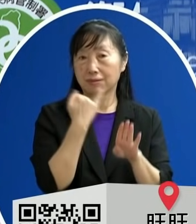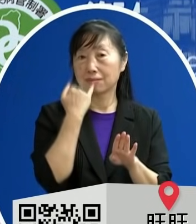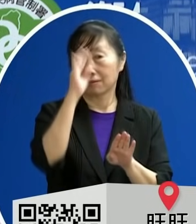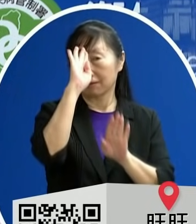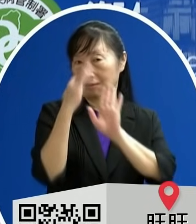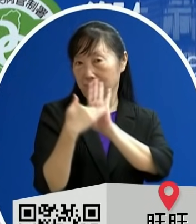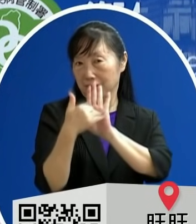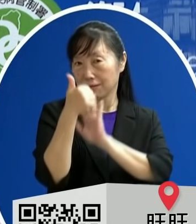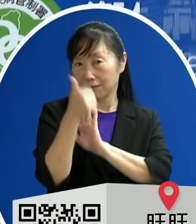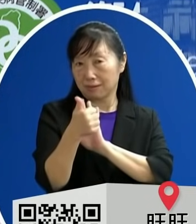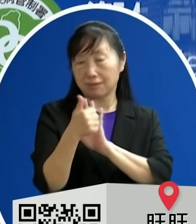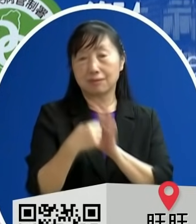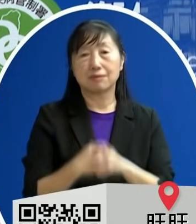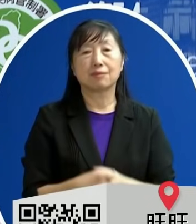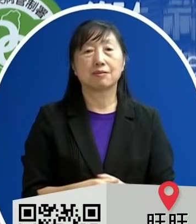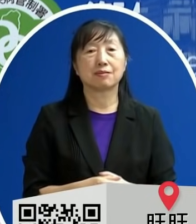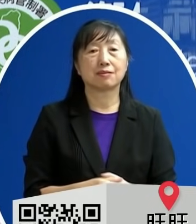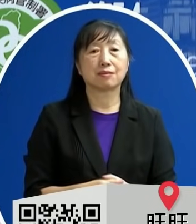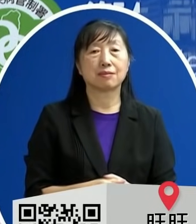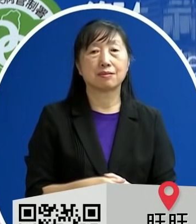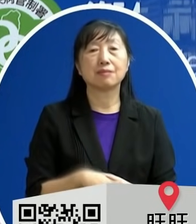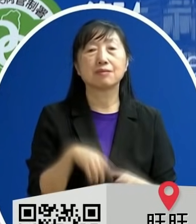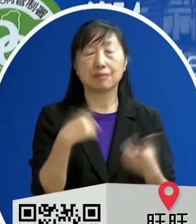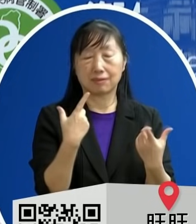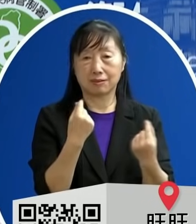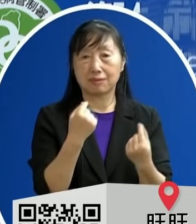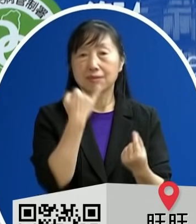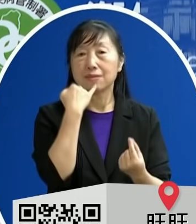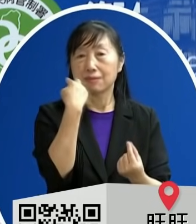做好，那也从他们的想法也